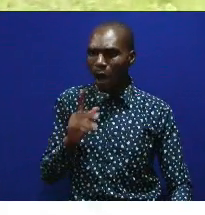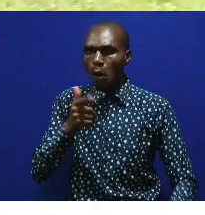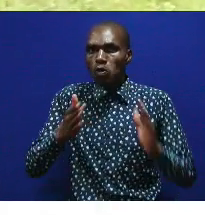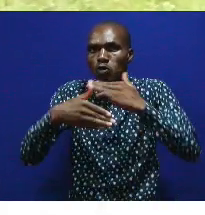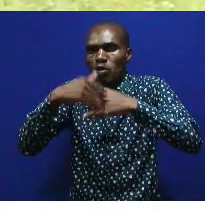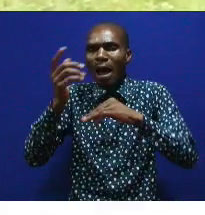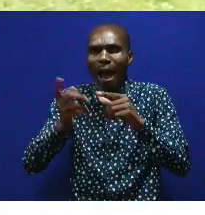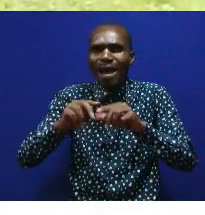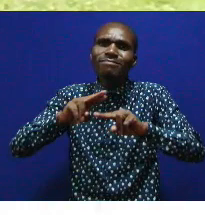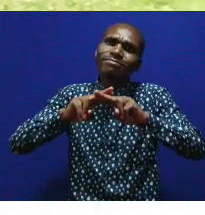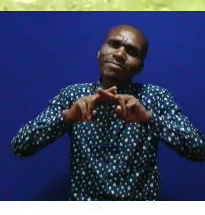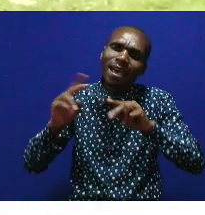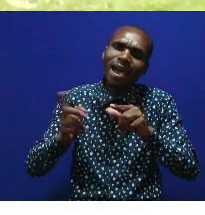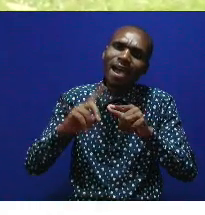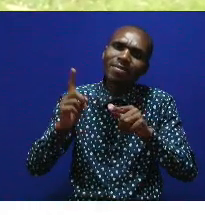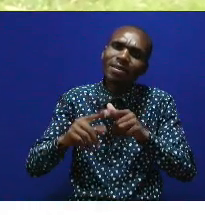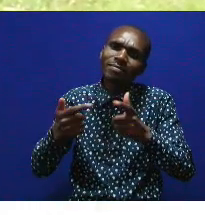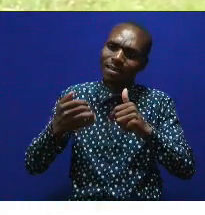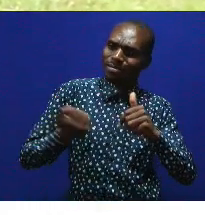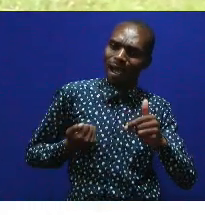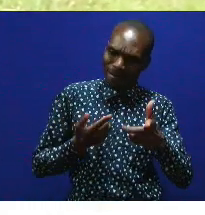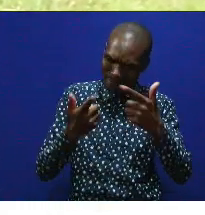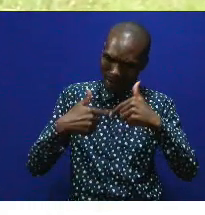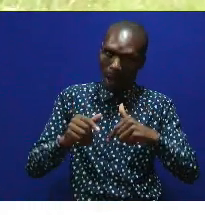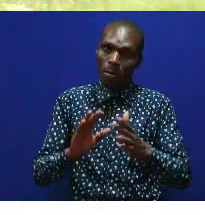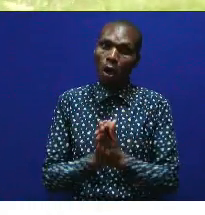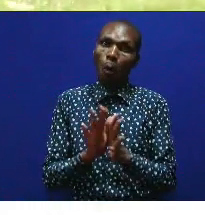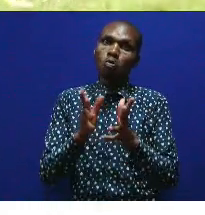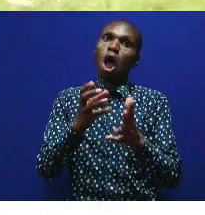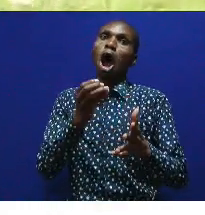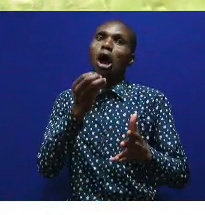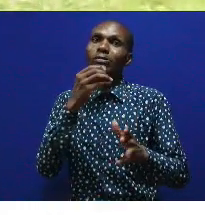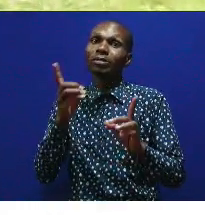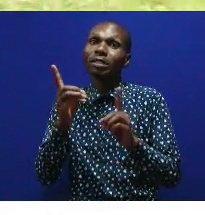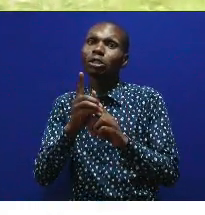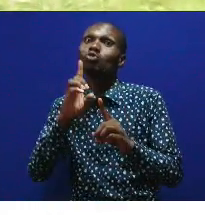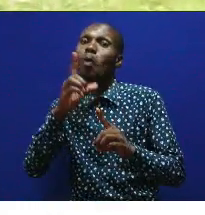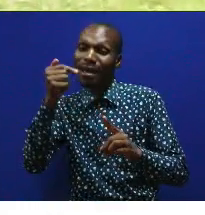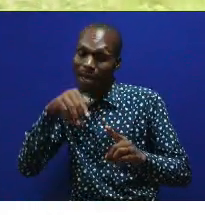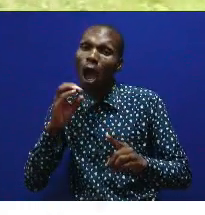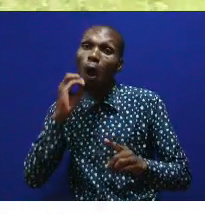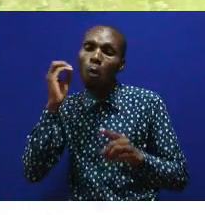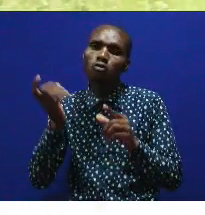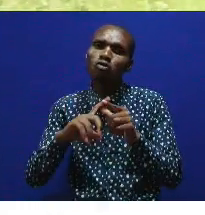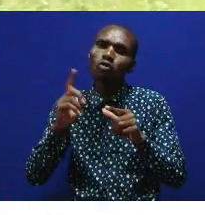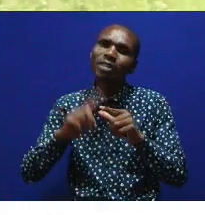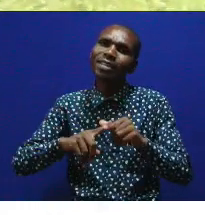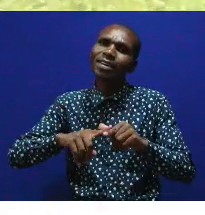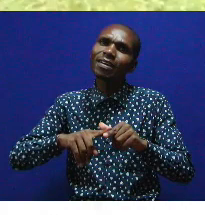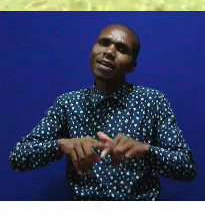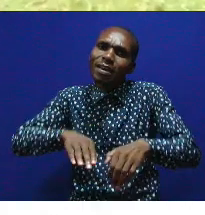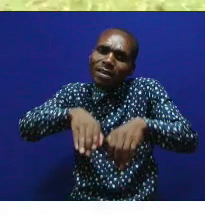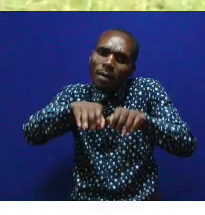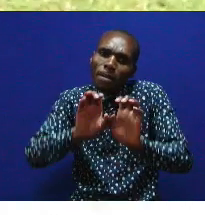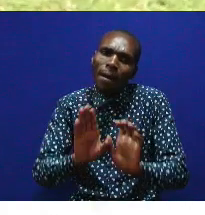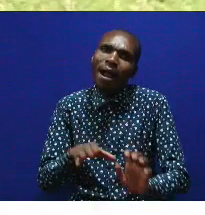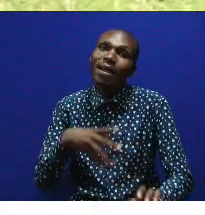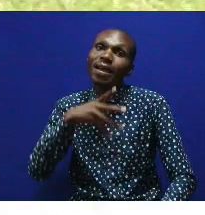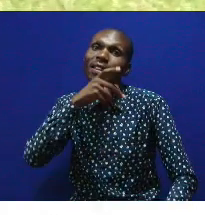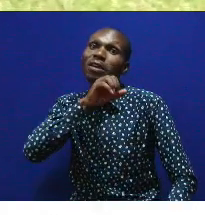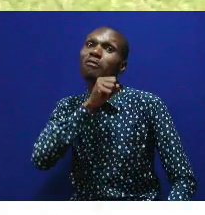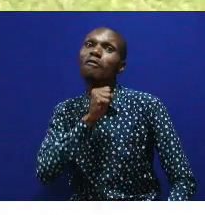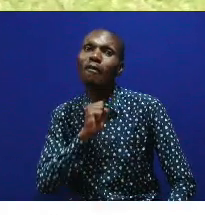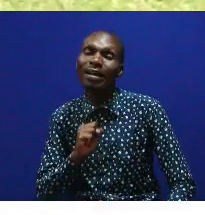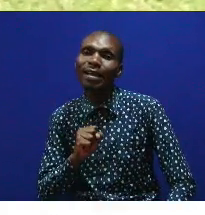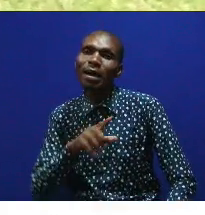Mimi kuk mtotou amekuja disemb tumeku na yee krismasi ha Tare Moja akashik Papu yake n akaenda Saturday